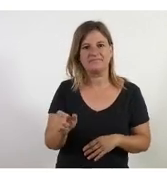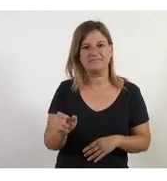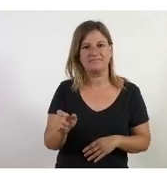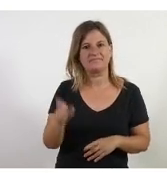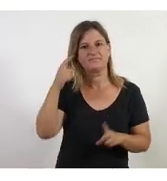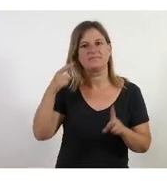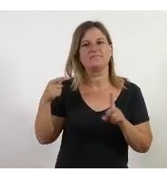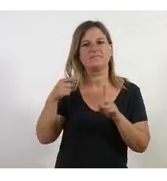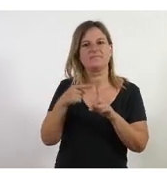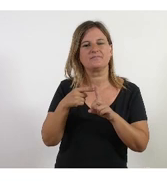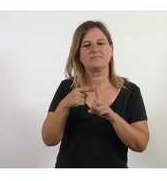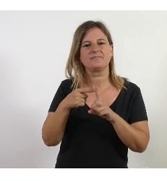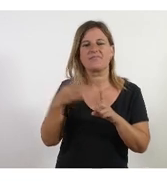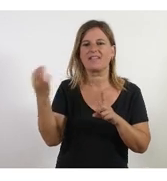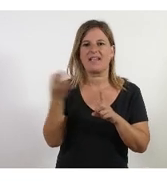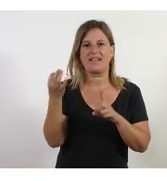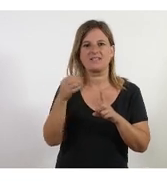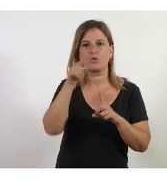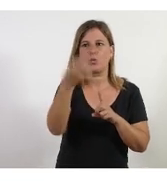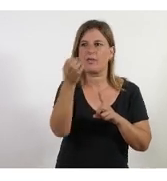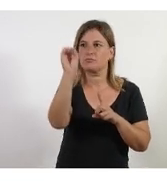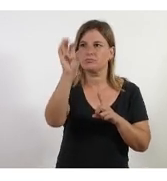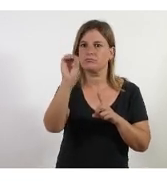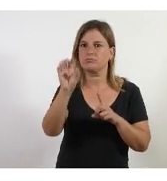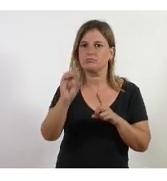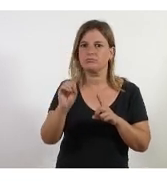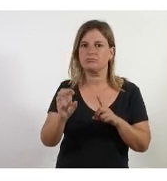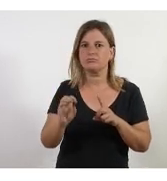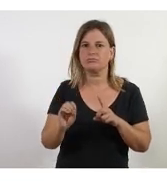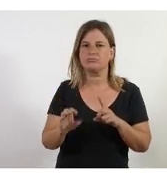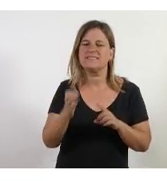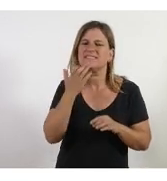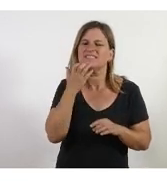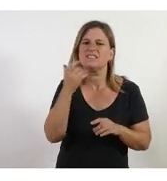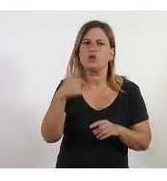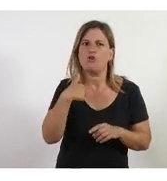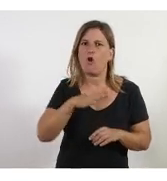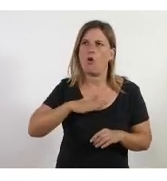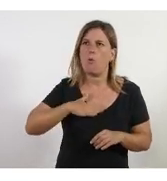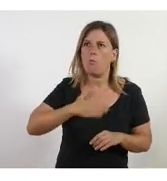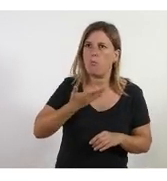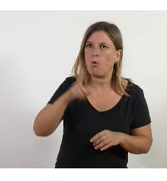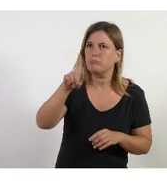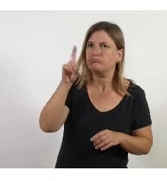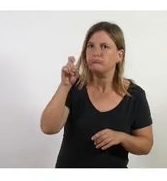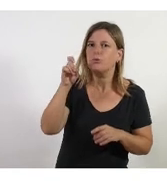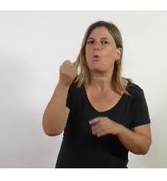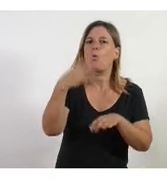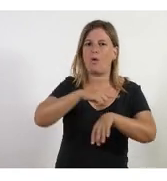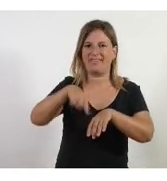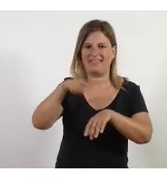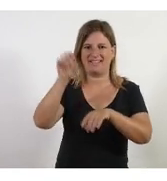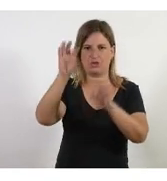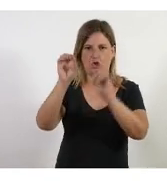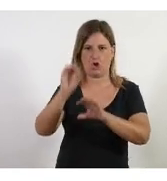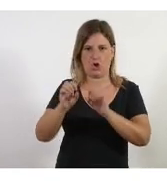fulla vull que facis una cosa, vull que hi posis quina seria la meva dedicació desitjada. I fora sabotejadors, eh? No, però això